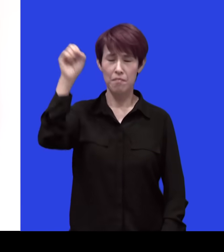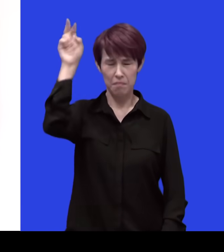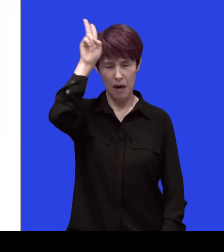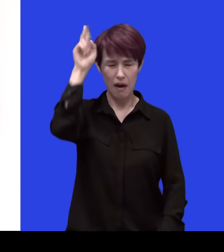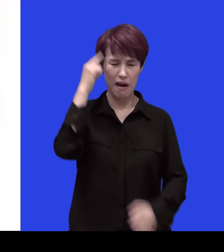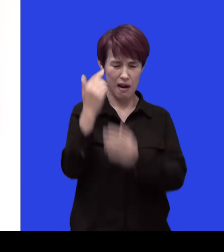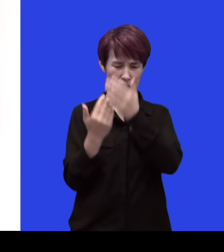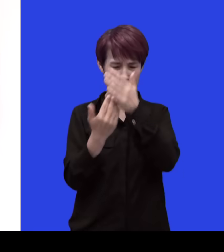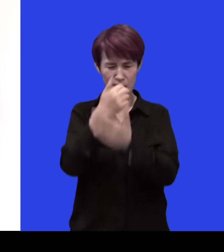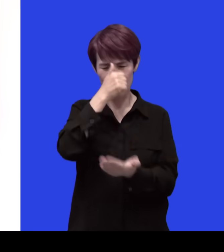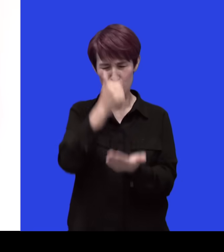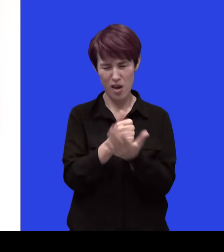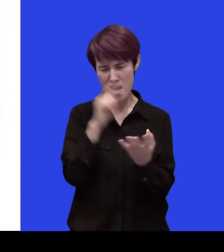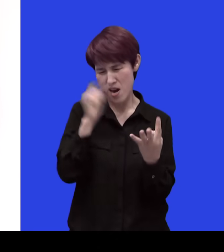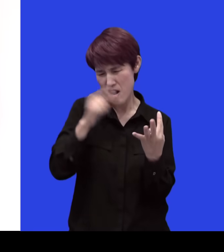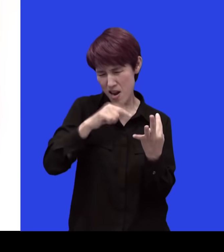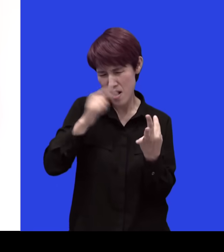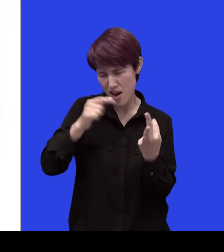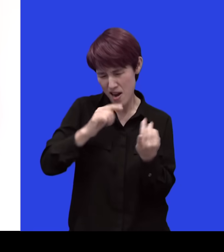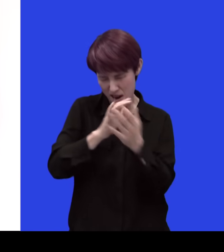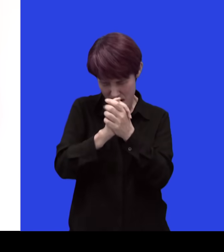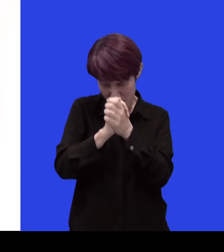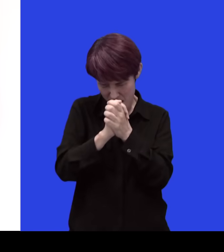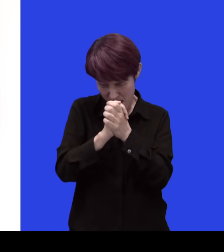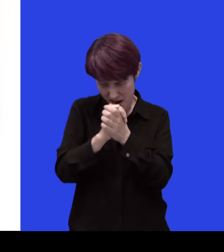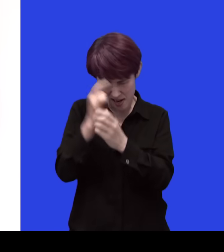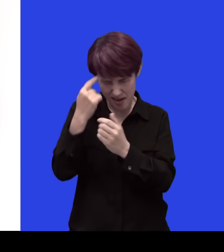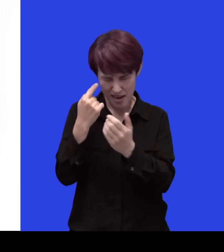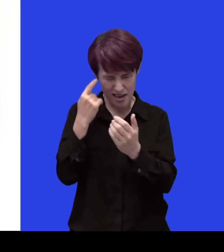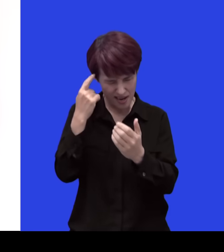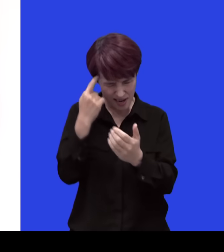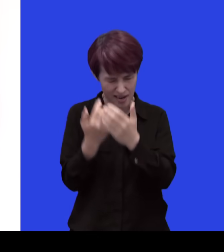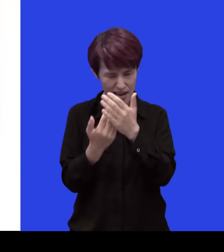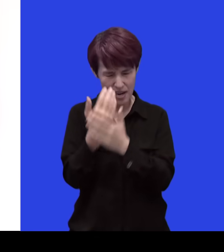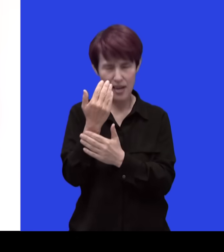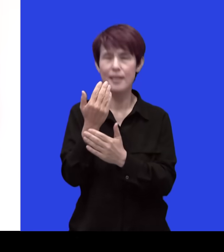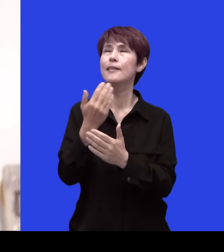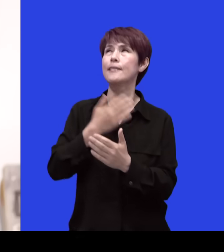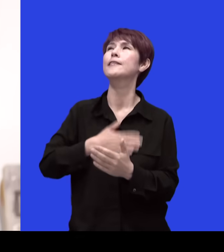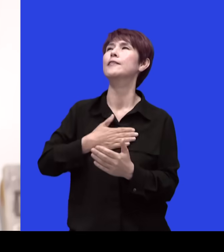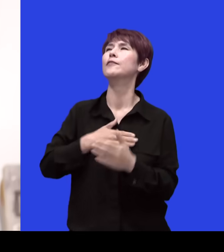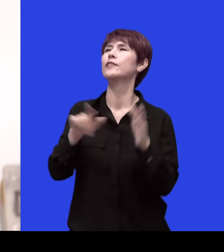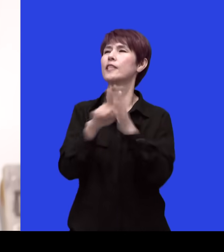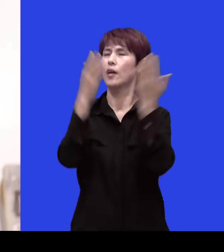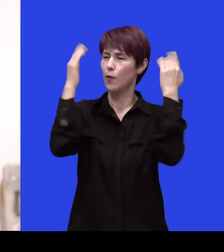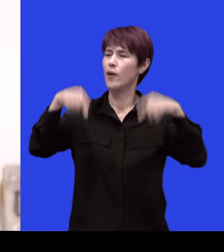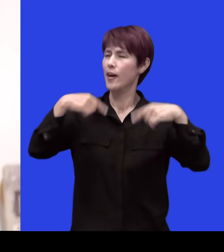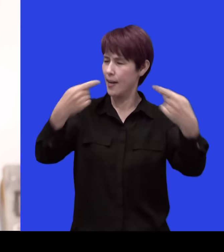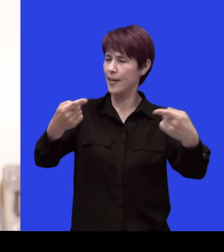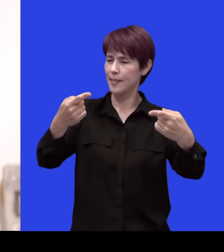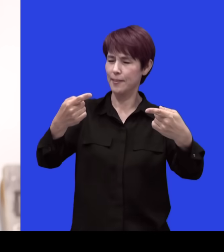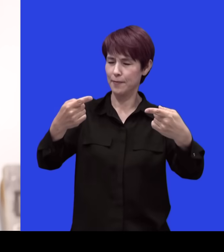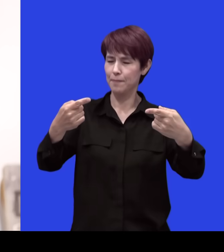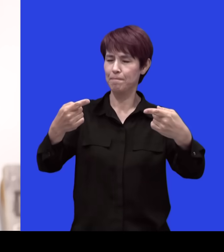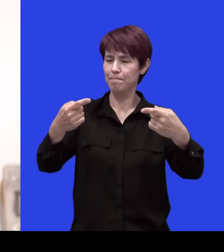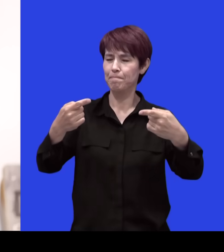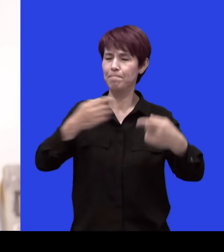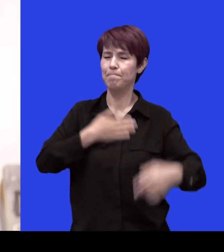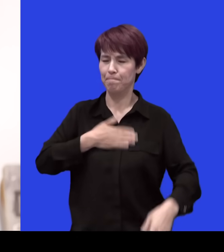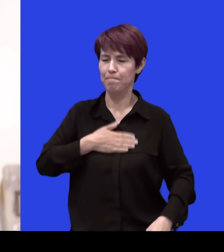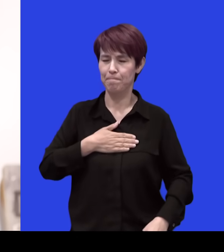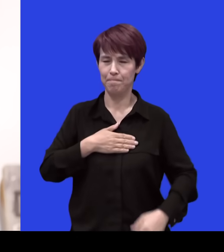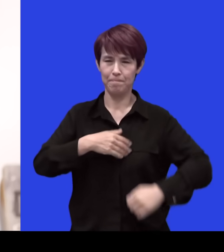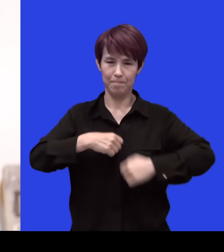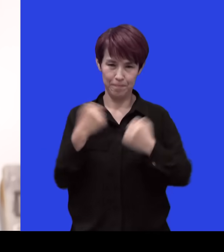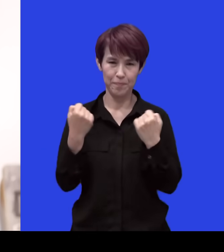네. 울면서 이제 일 가겠습니다. 네. 서운했어요. 근데 그때 제가 군인